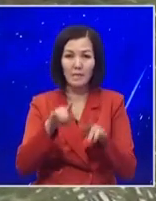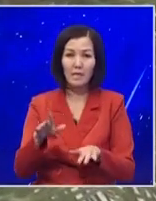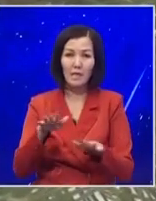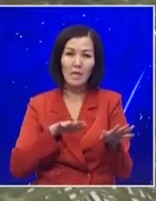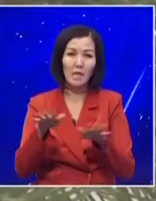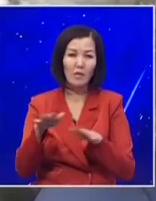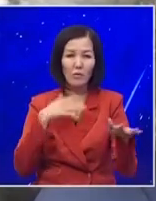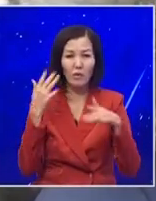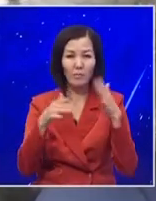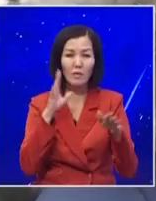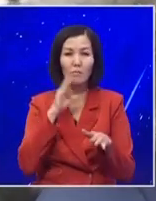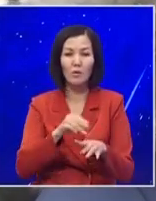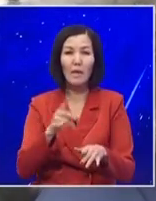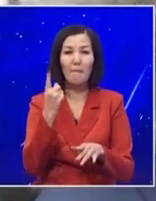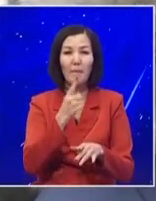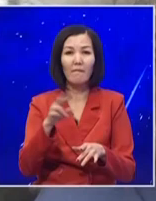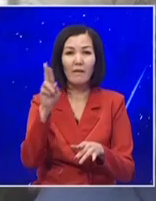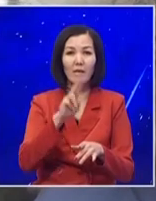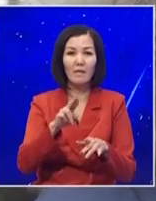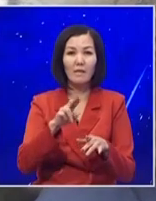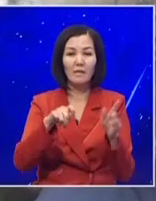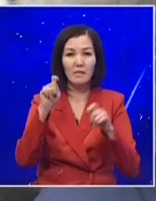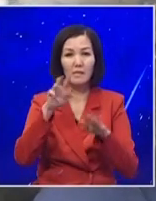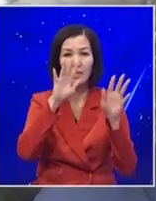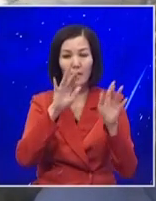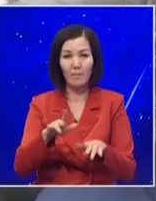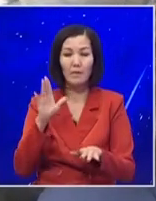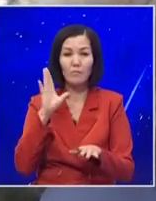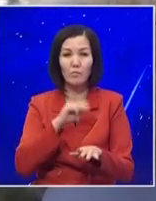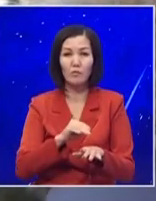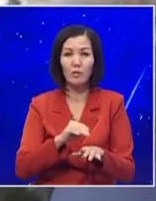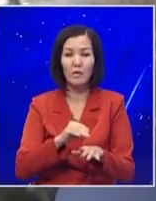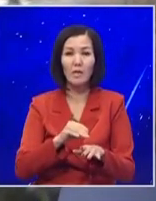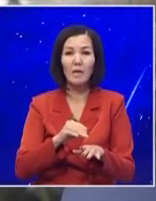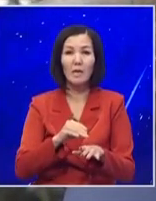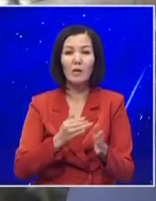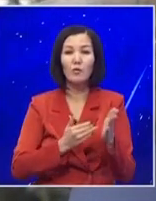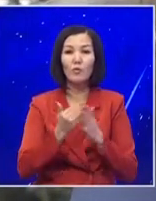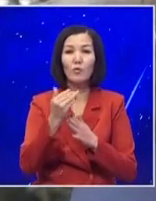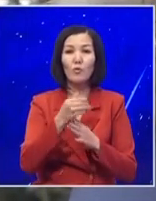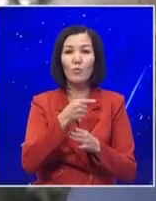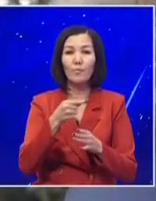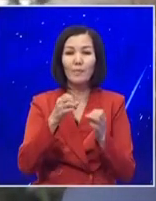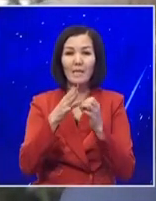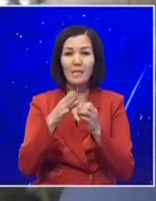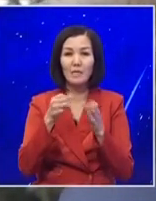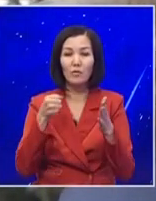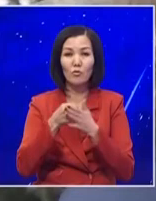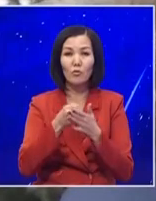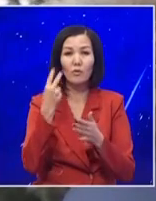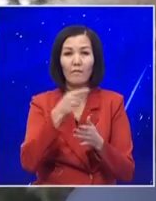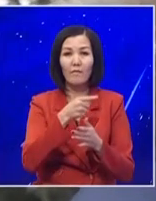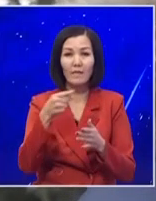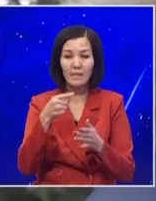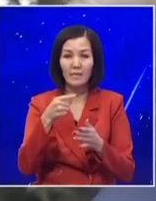гололед и метель. 1 января ожидается снегопад. Ночная температура от 15 до 25 градусов мороза. В